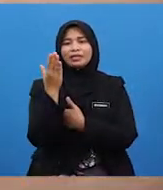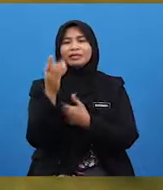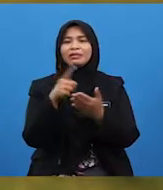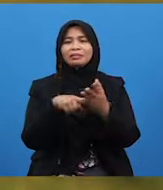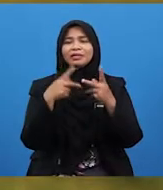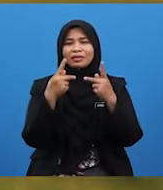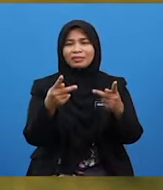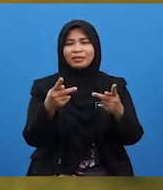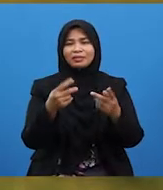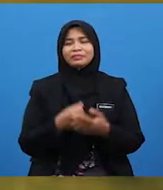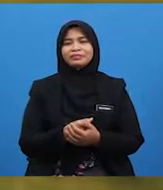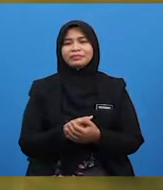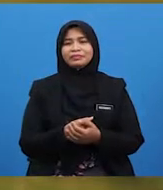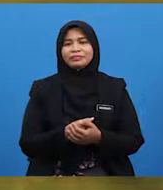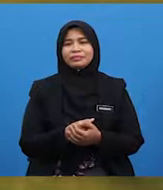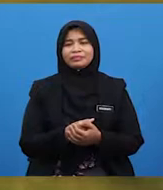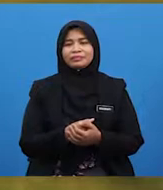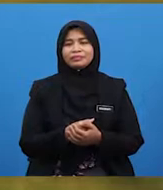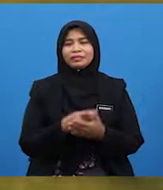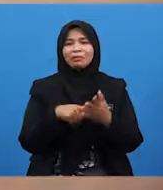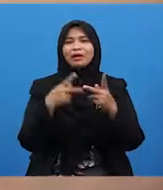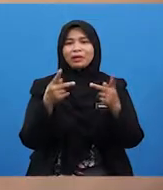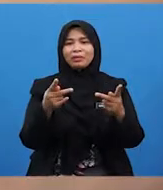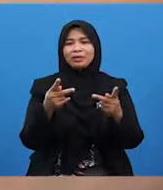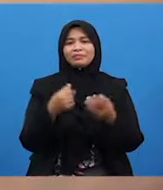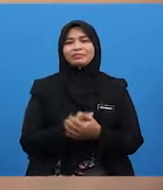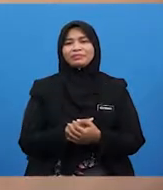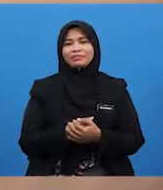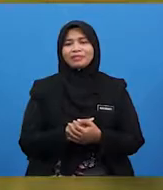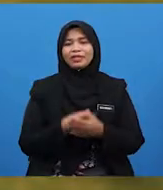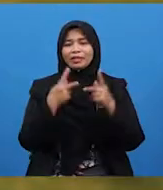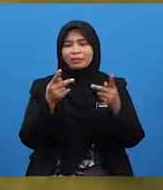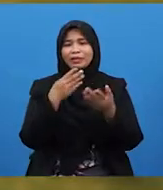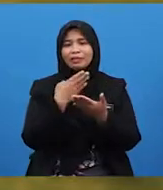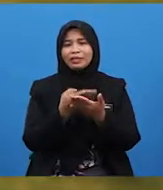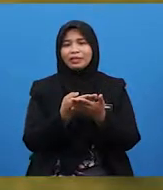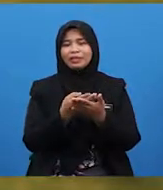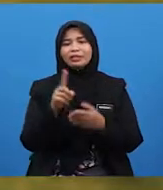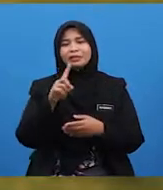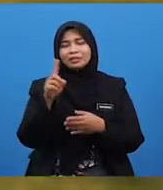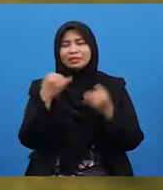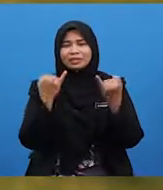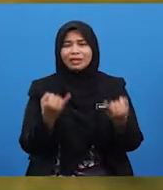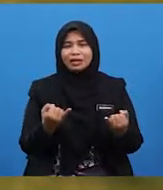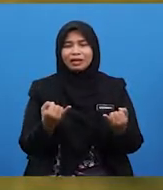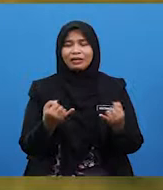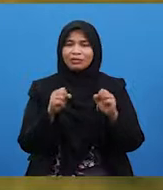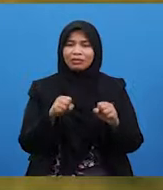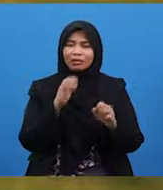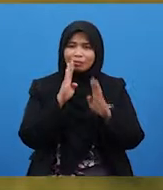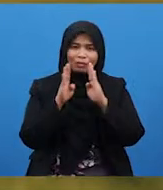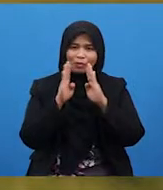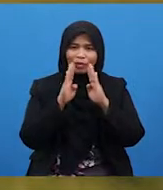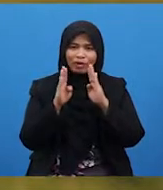khabar? Saya khabar baik. Apa khabar Encik Kamal? Saya khabar baik. Encik Kamal, di mana sekarang? Boleh tak kita berbual